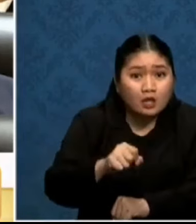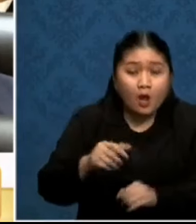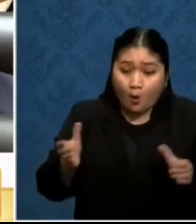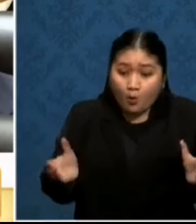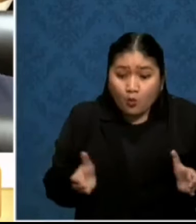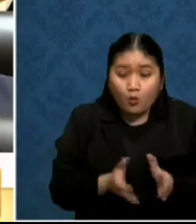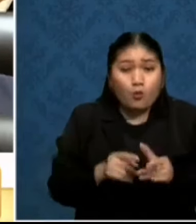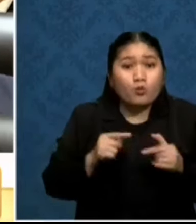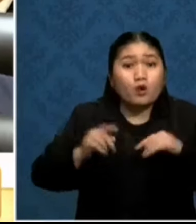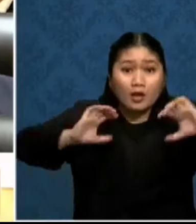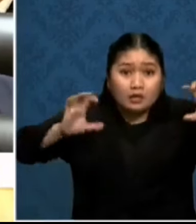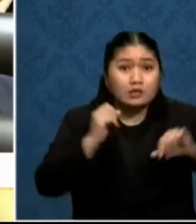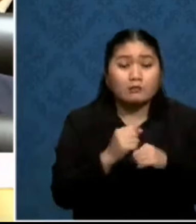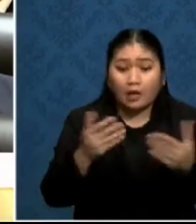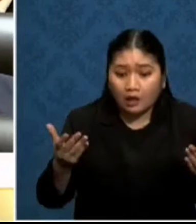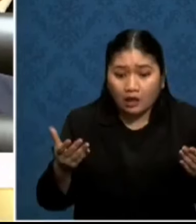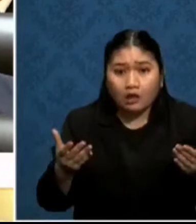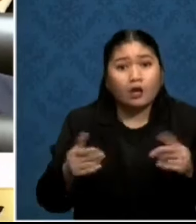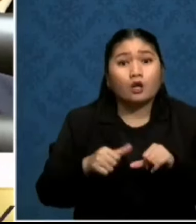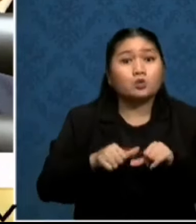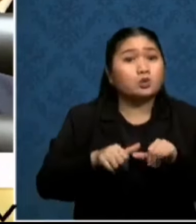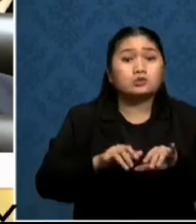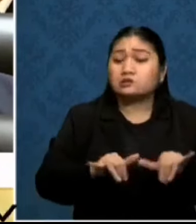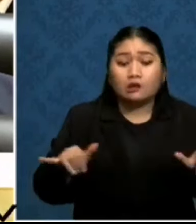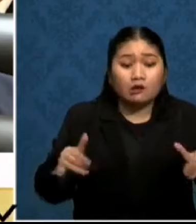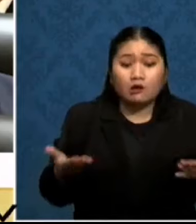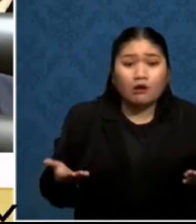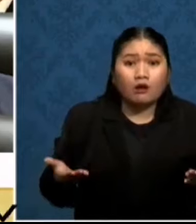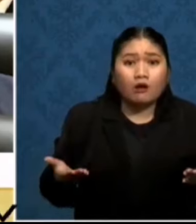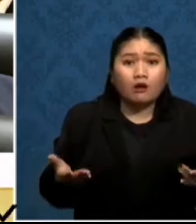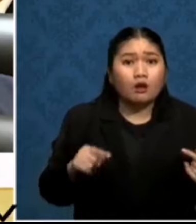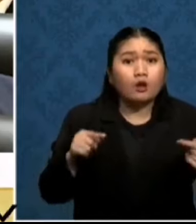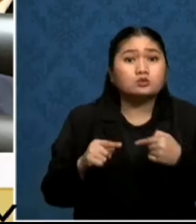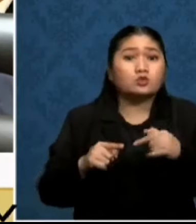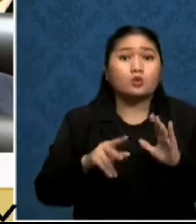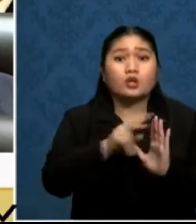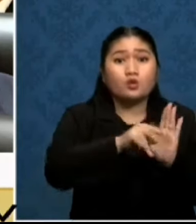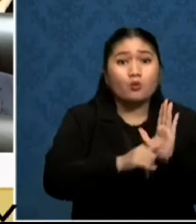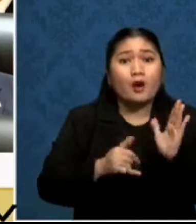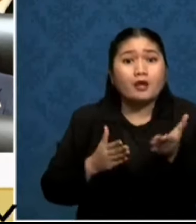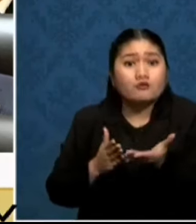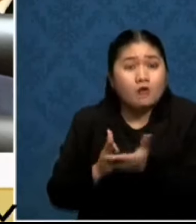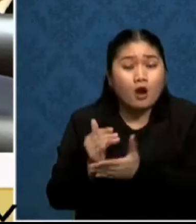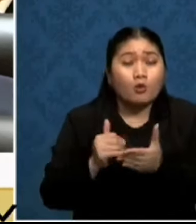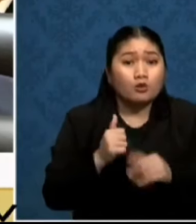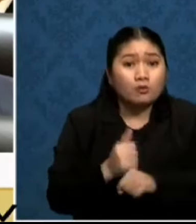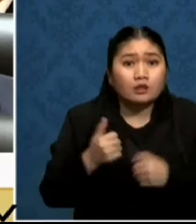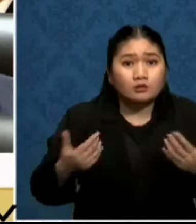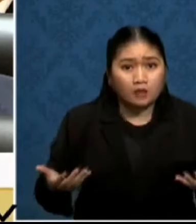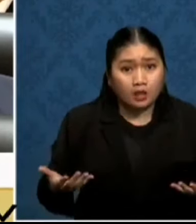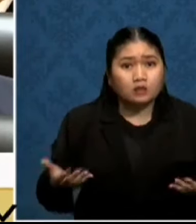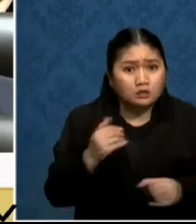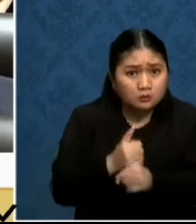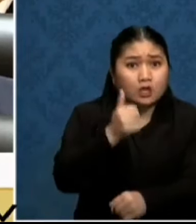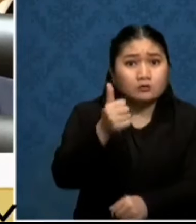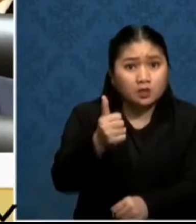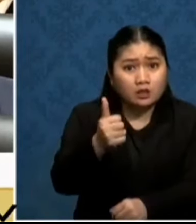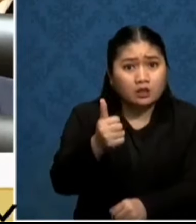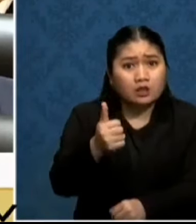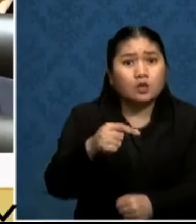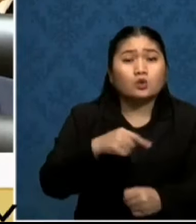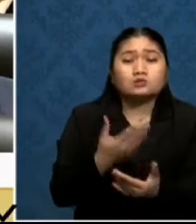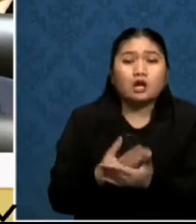ตัวการ์ตูนอยู่เหรอครับแล้วท่านจะบรรลุนโยบายพรรคการเมืองของท่านเฉพาะที่ไปสัญญาประชาชนไว้ทำได้มั้ครับใน